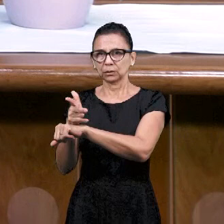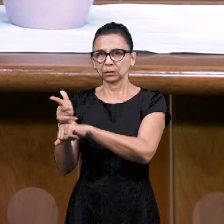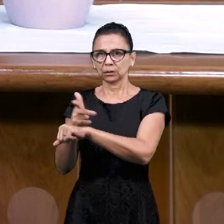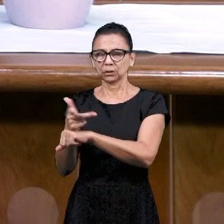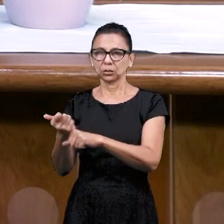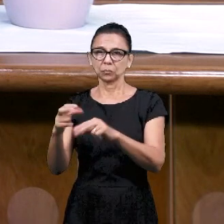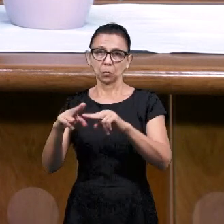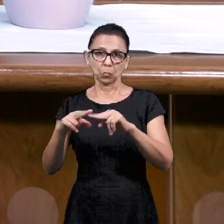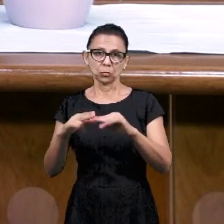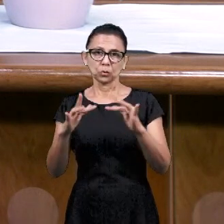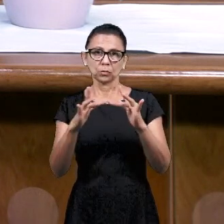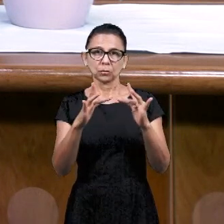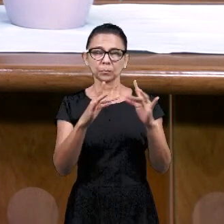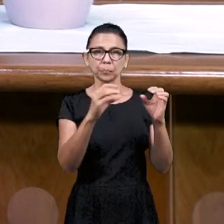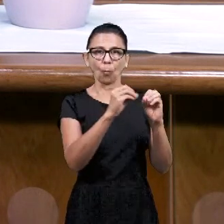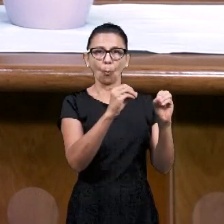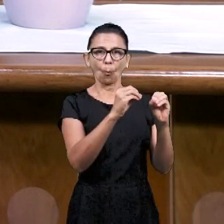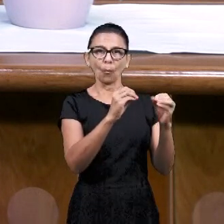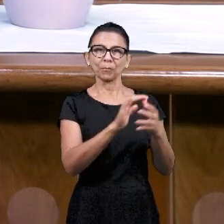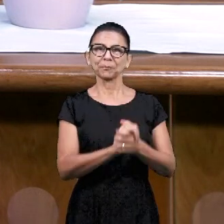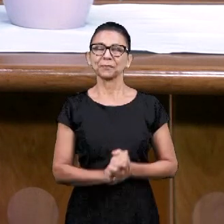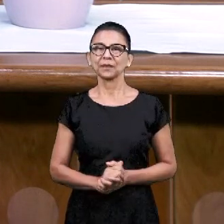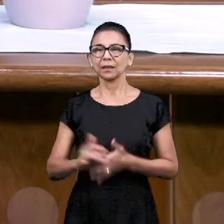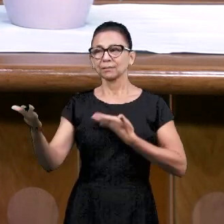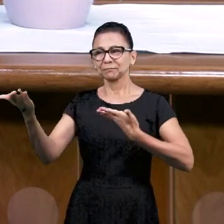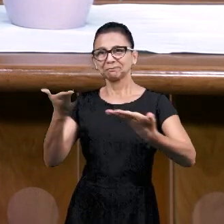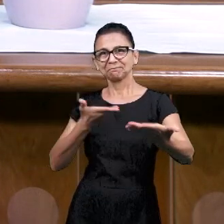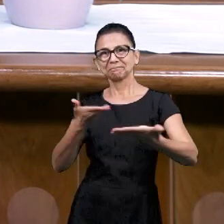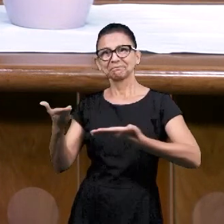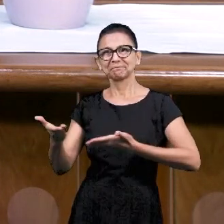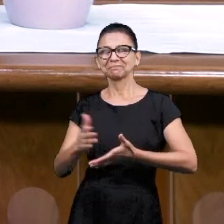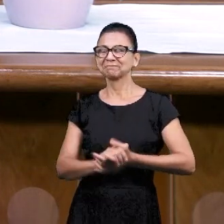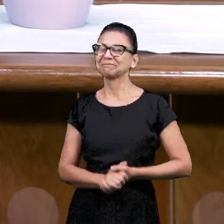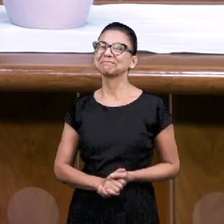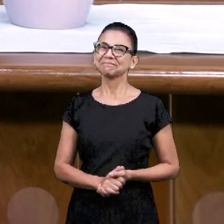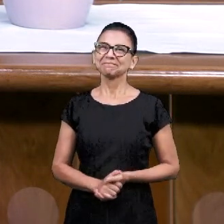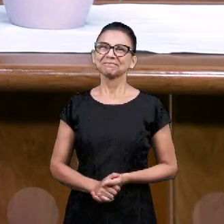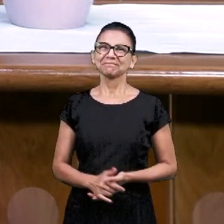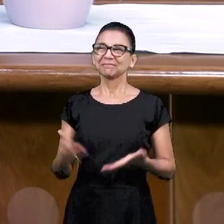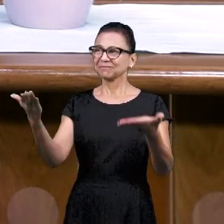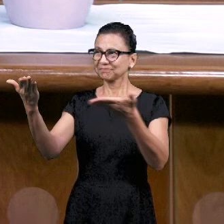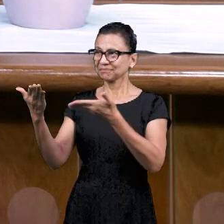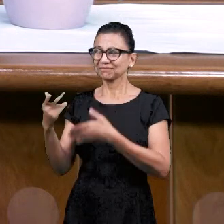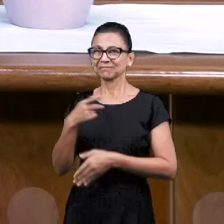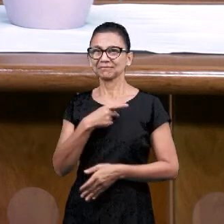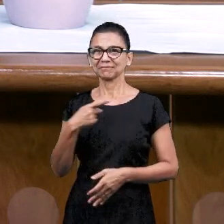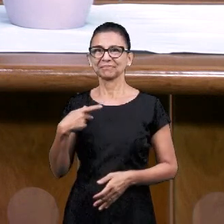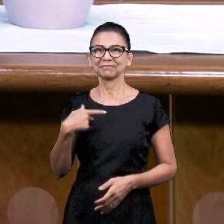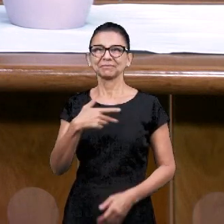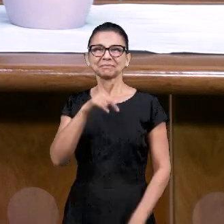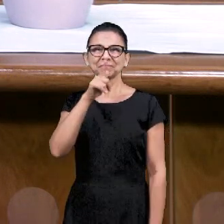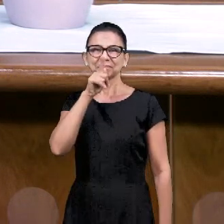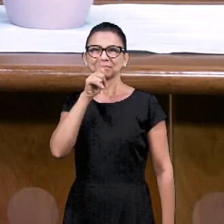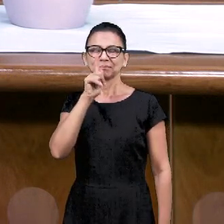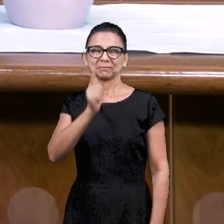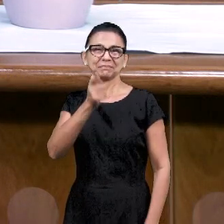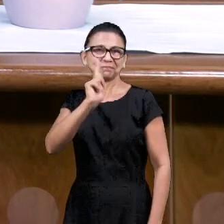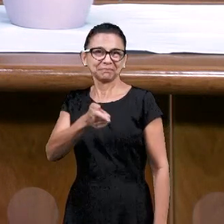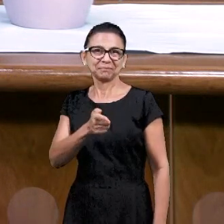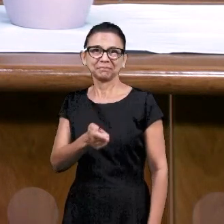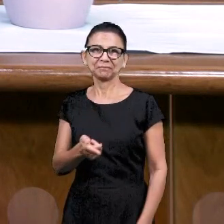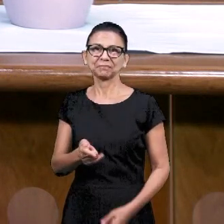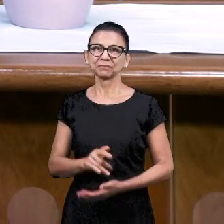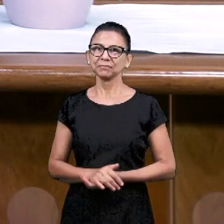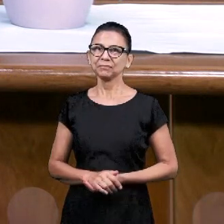dans un studio mobile monté dans sa résidence, dû à l'éloignement social. Nous allons faire